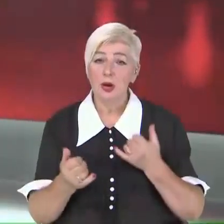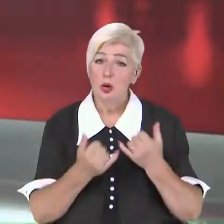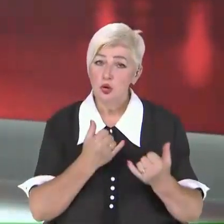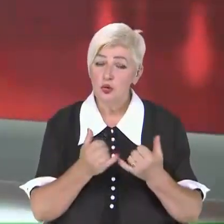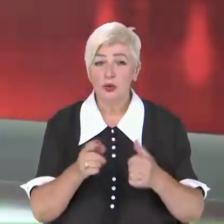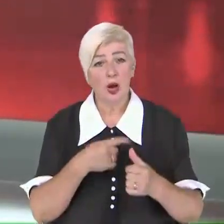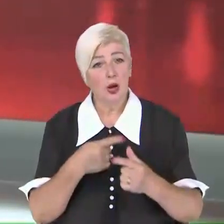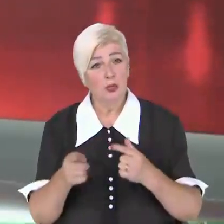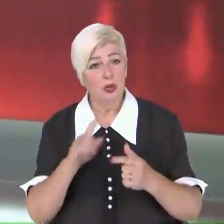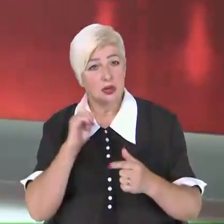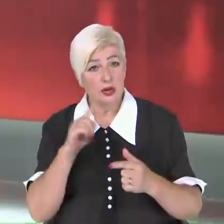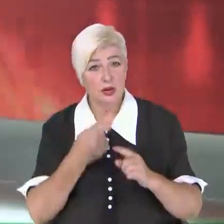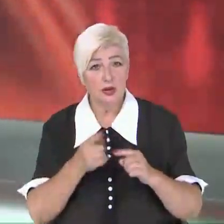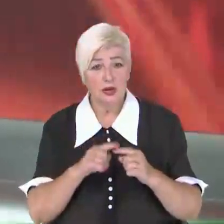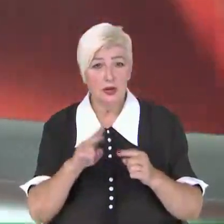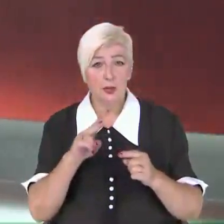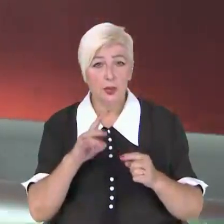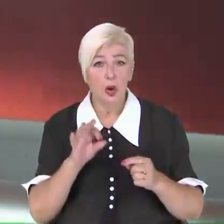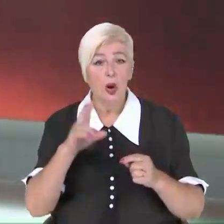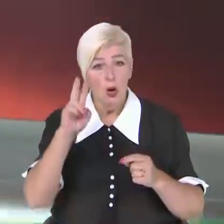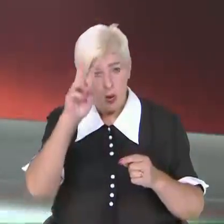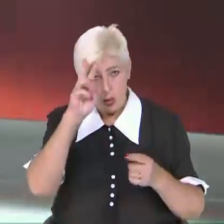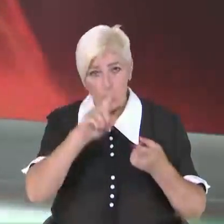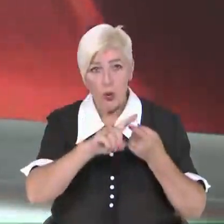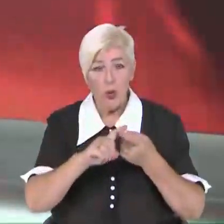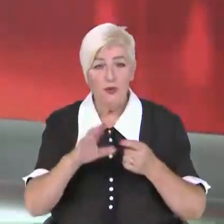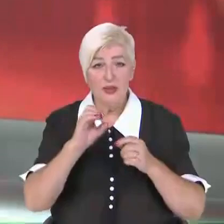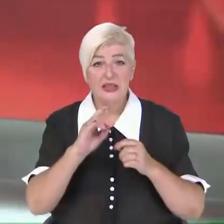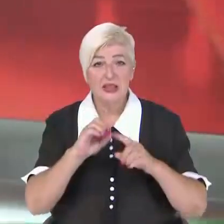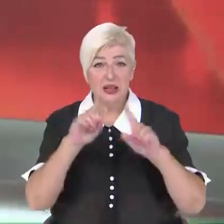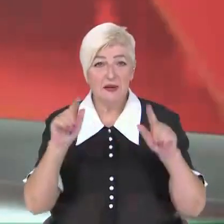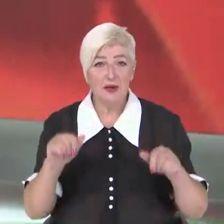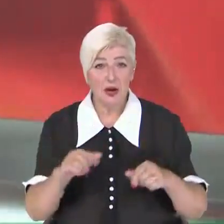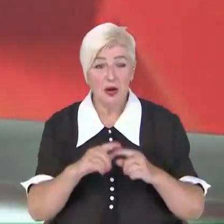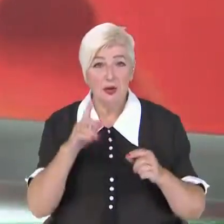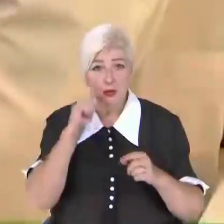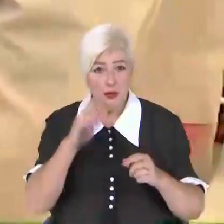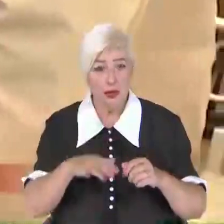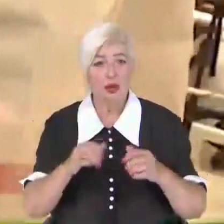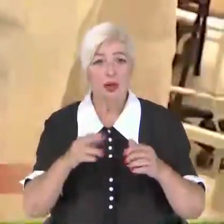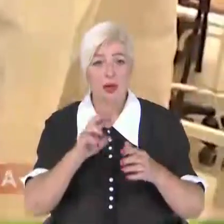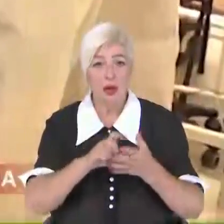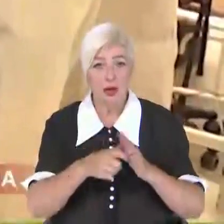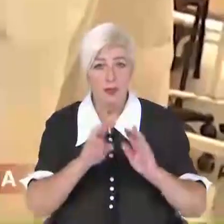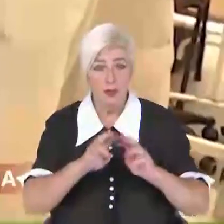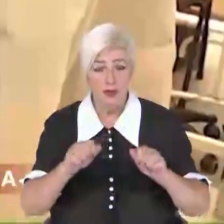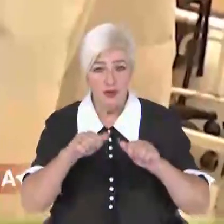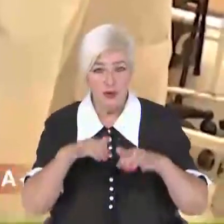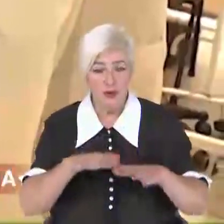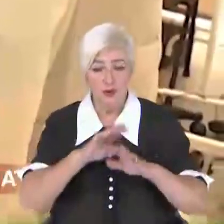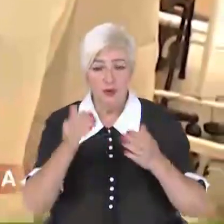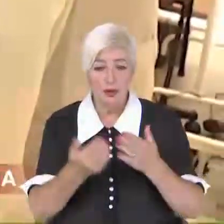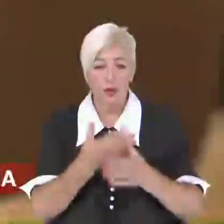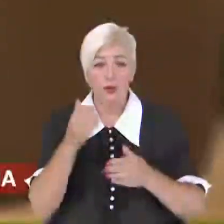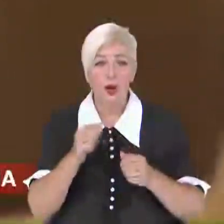Жовтий або зелений – це про ковід-сертифікати. Кабмін встановив в Україні нові правила. Усі документи про вакцинацію ділитимуть за